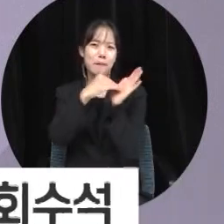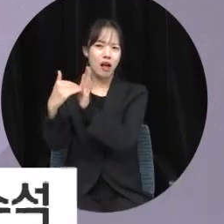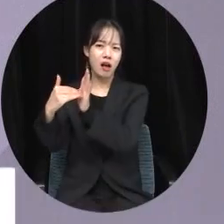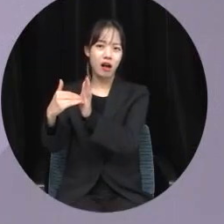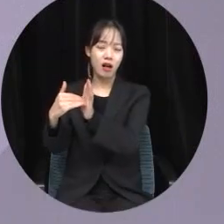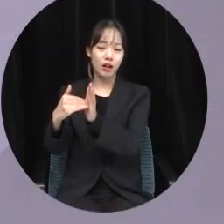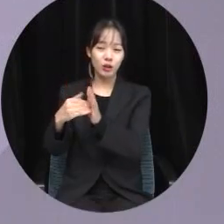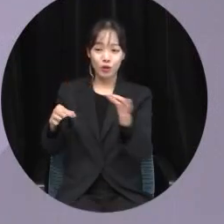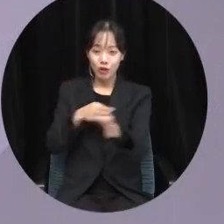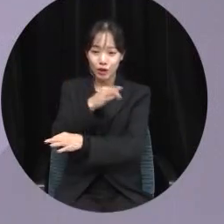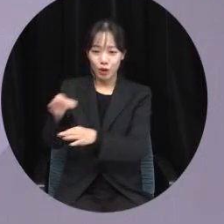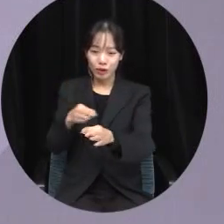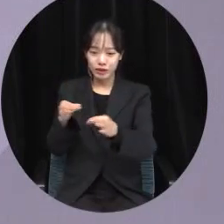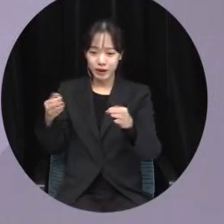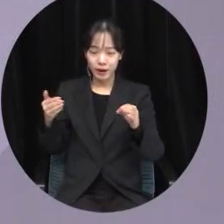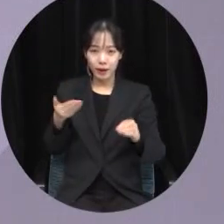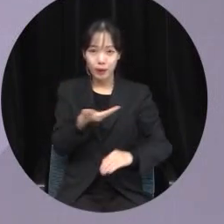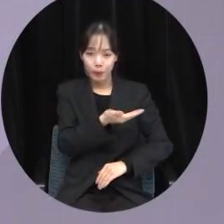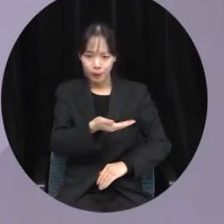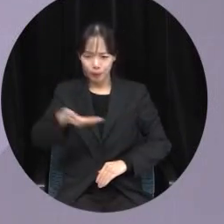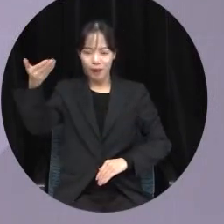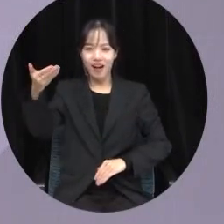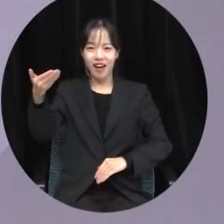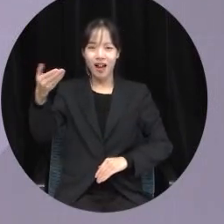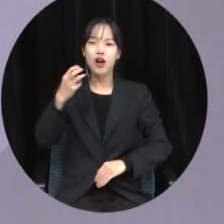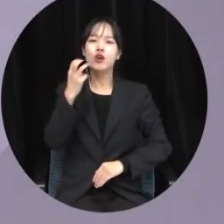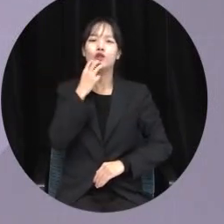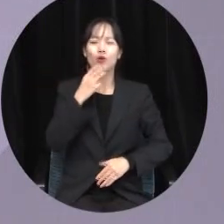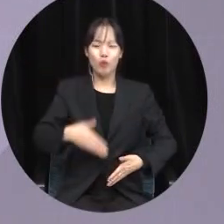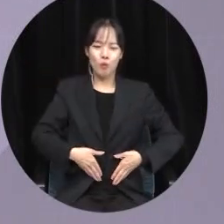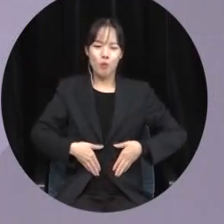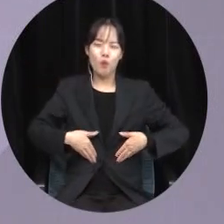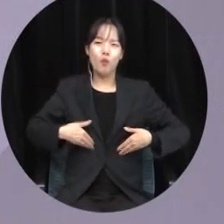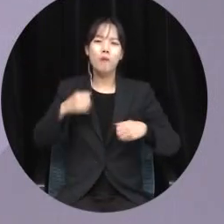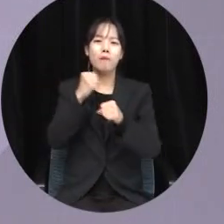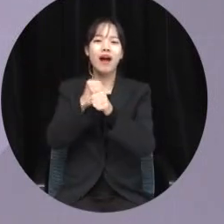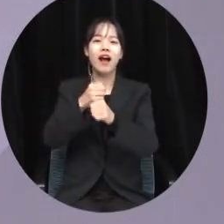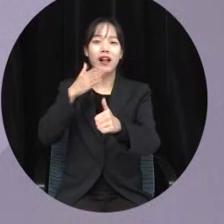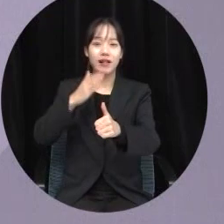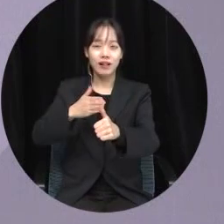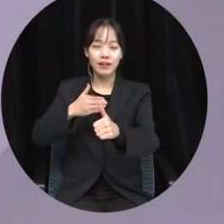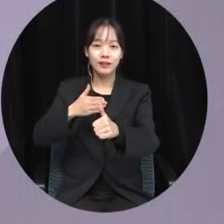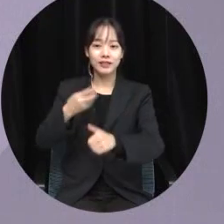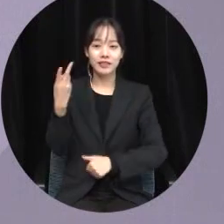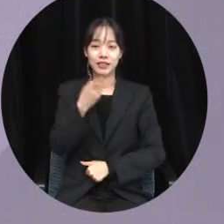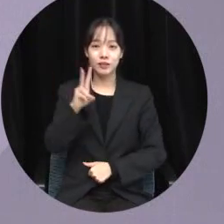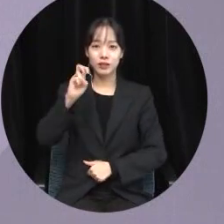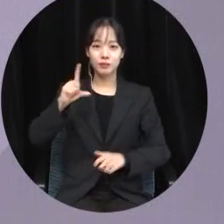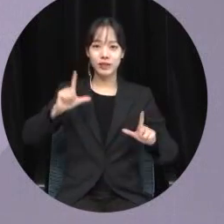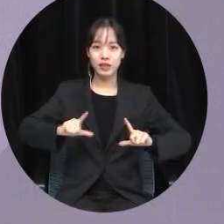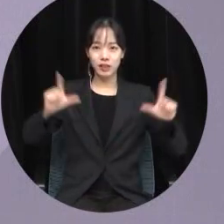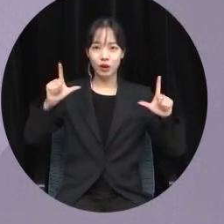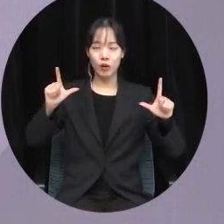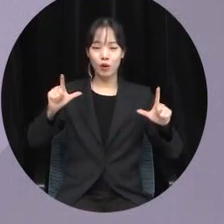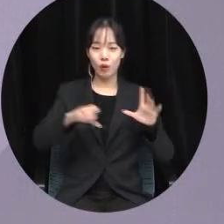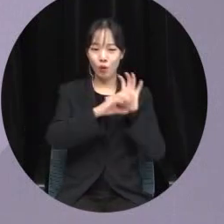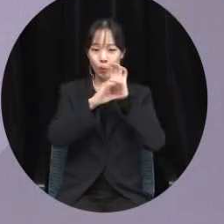민생경제를 되살릴 진정한 서울의 봄을 만들어 주십시오. 2021년 코로나